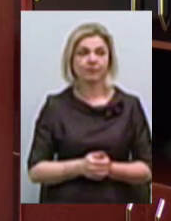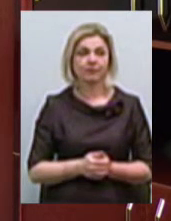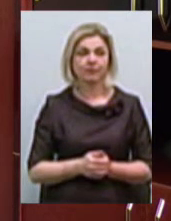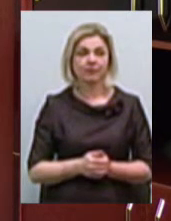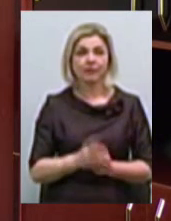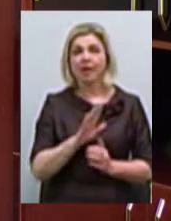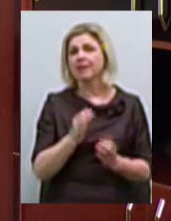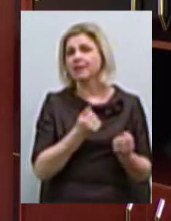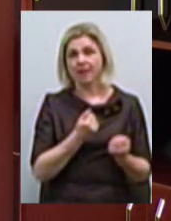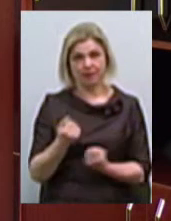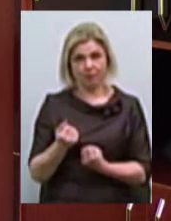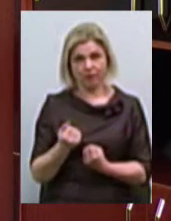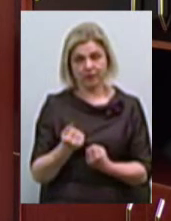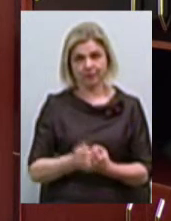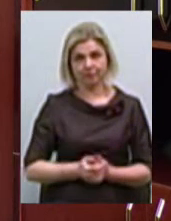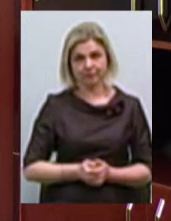затримувати,